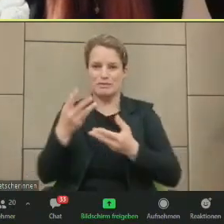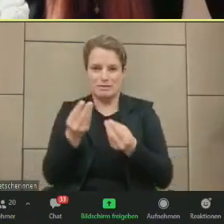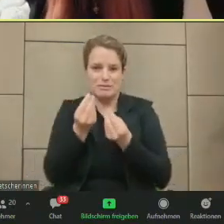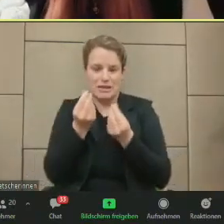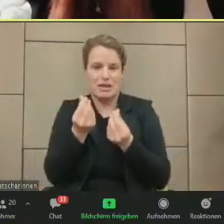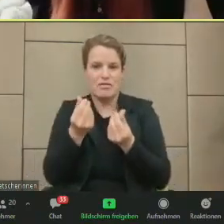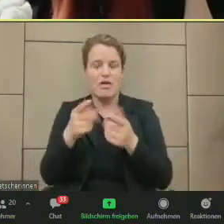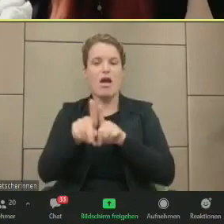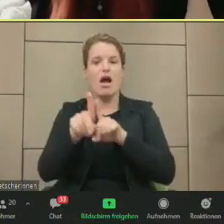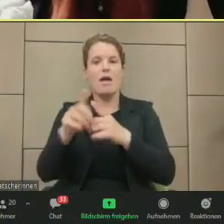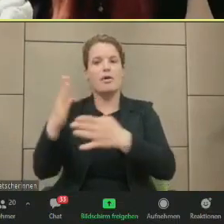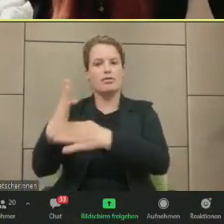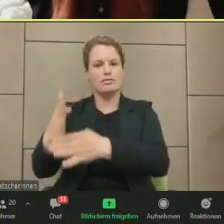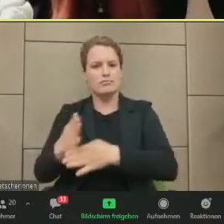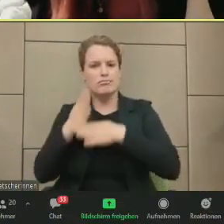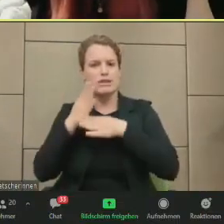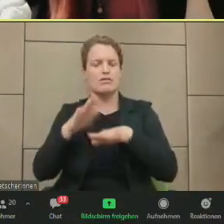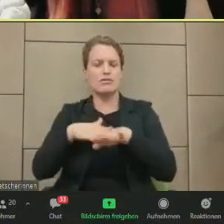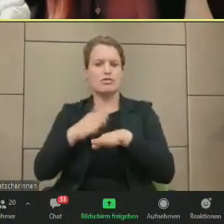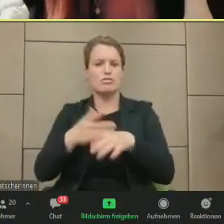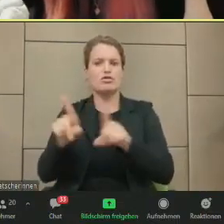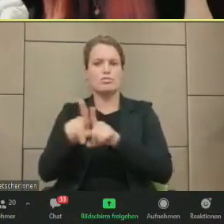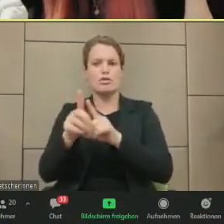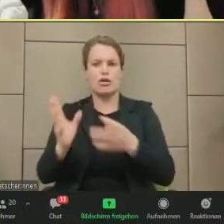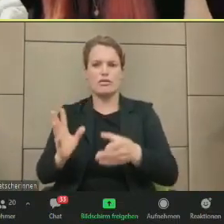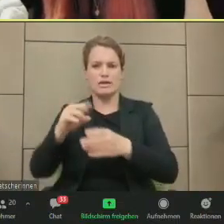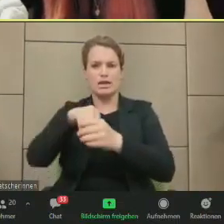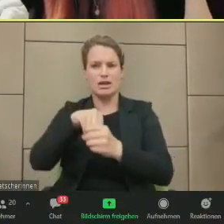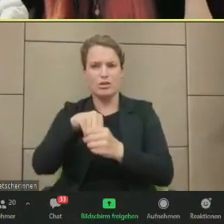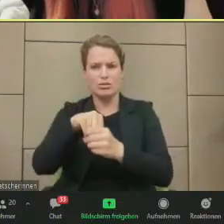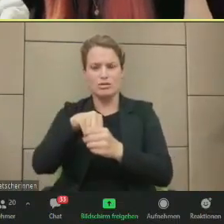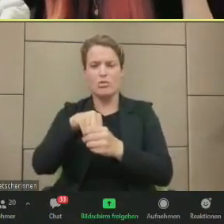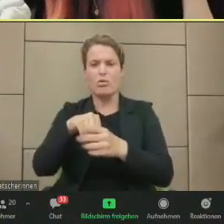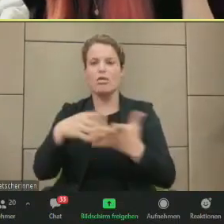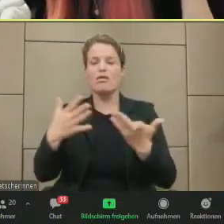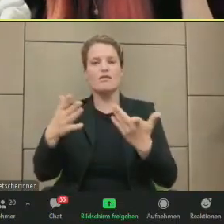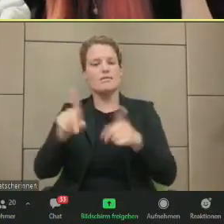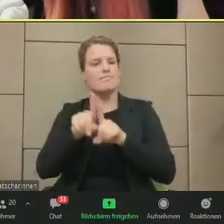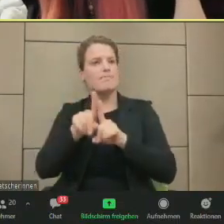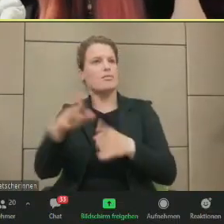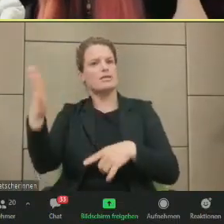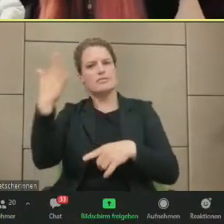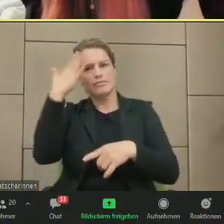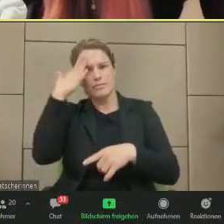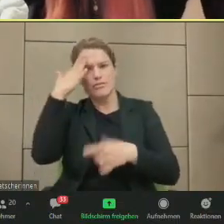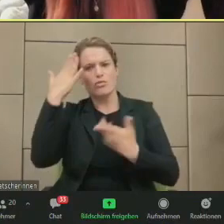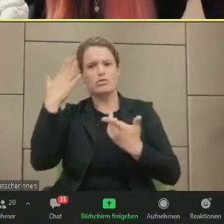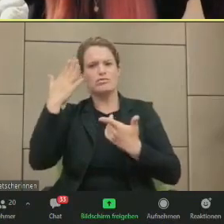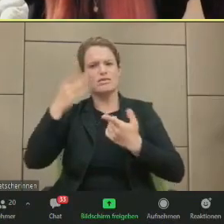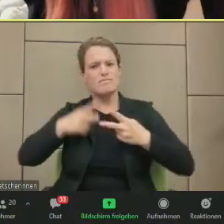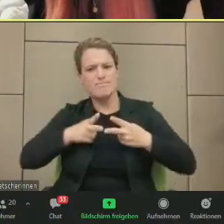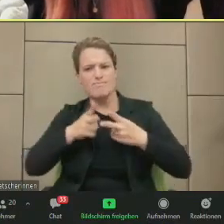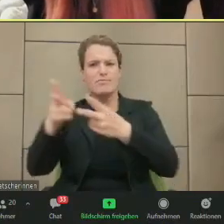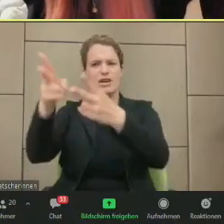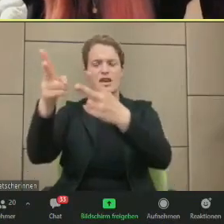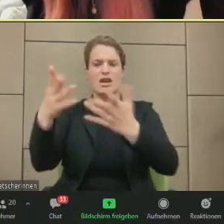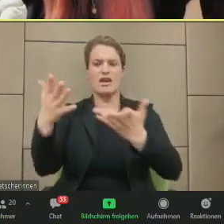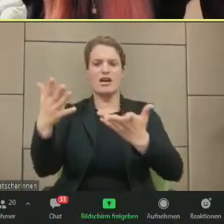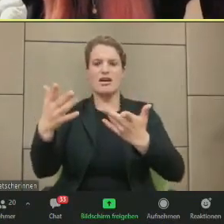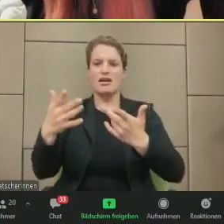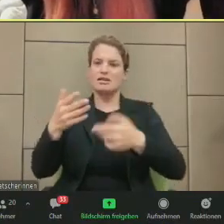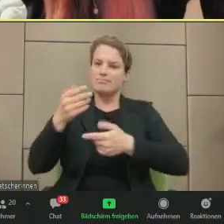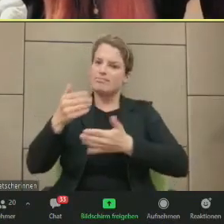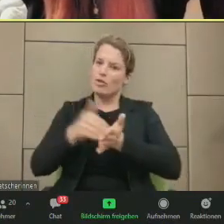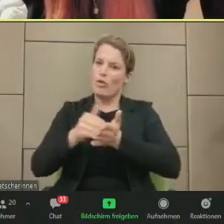anbelangt und die Inklusion generell, ich glaube, da ist uns allen bewusst, wie weit da noch unser Weg ist und wie viel da noch zu tun